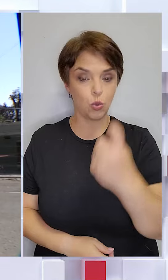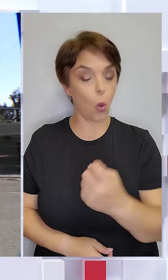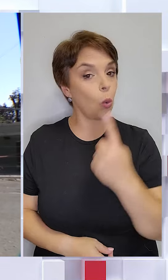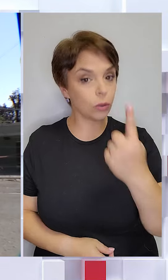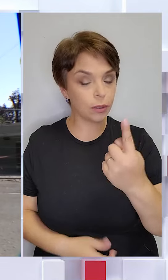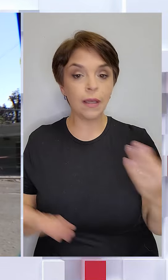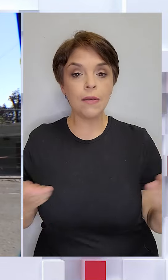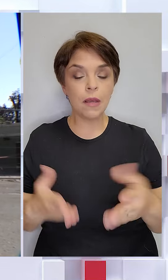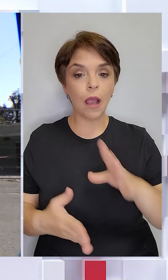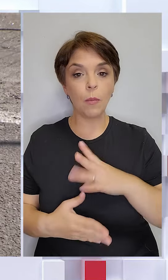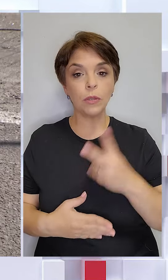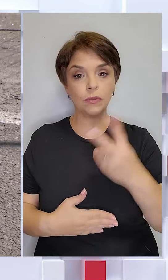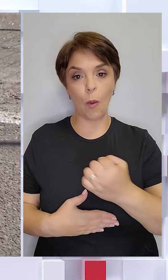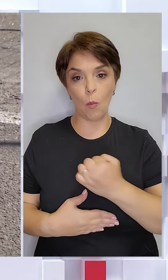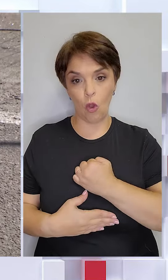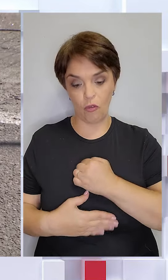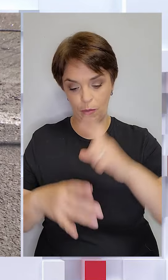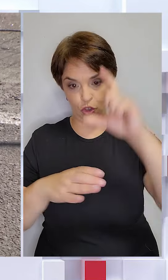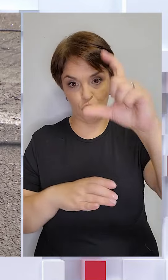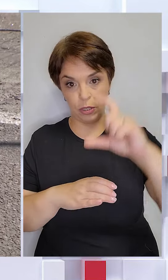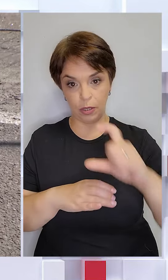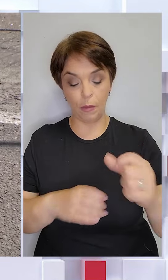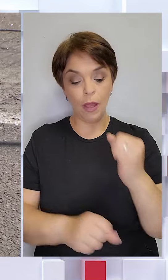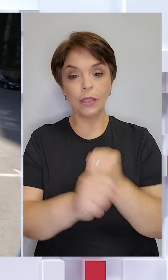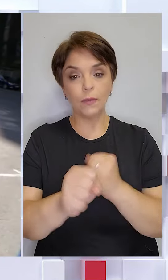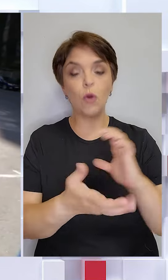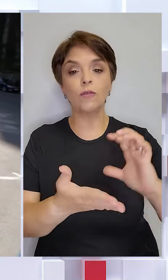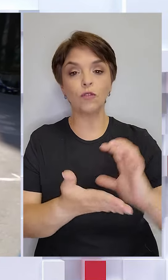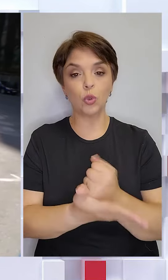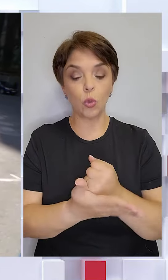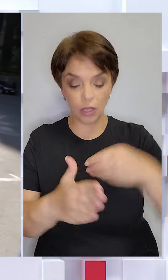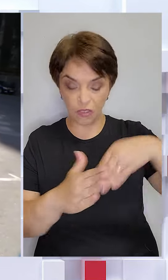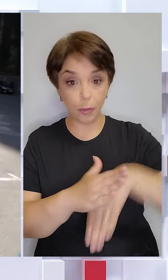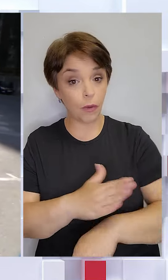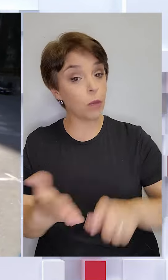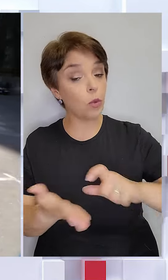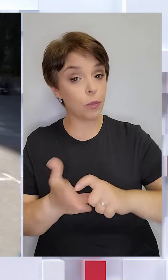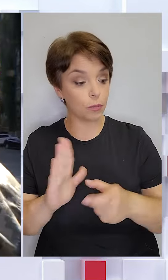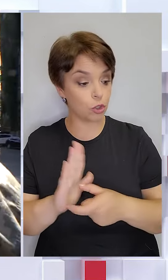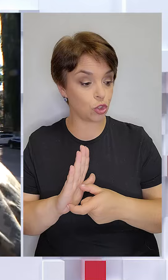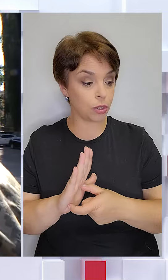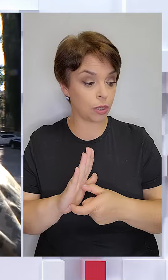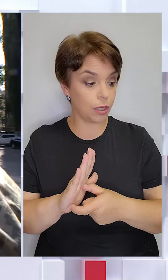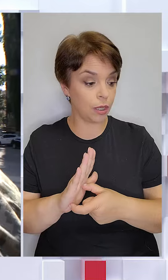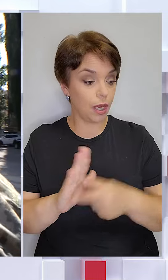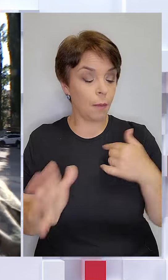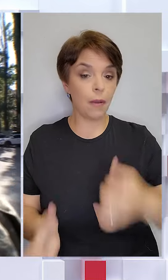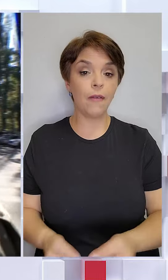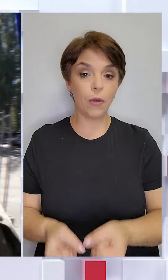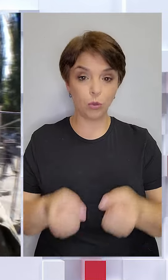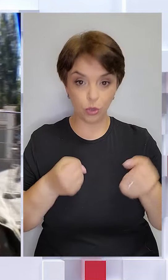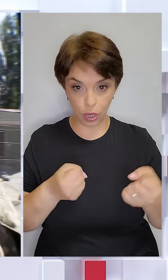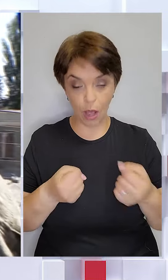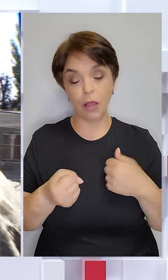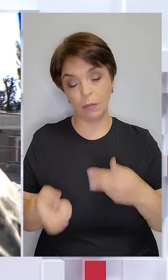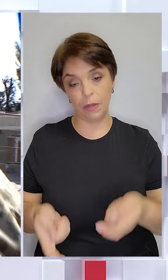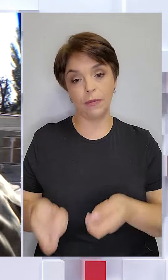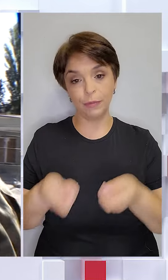Х-101, яка була з 2 бойовими частинами. Двигун відшукали у підвальному приміщенні. Ми вилучали, ми її зберігали,